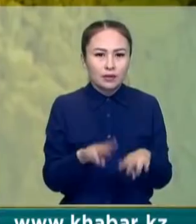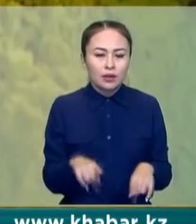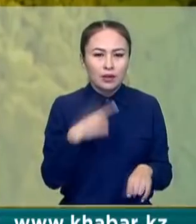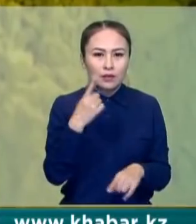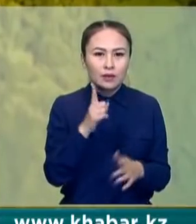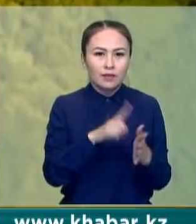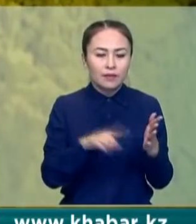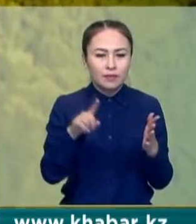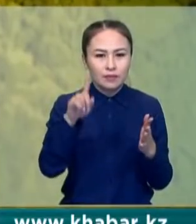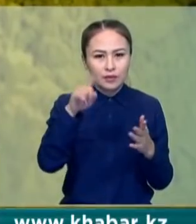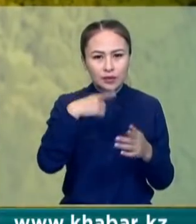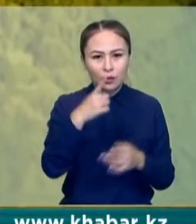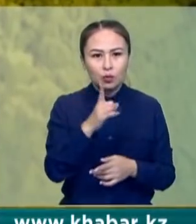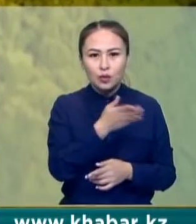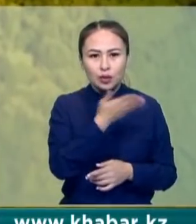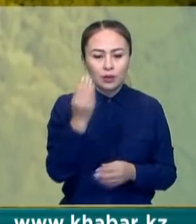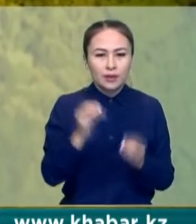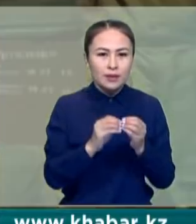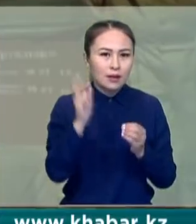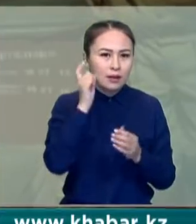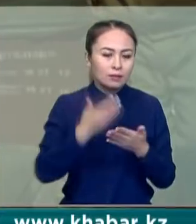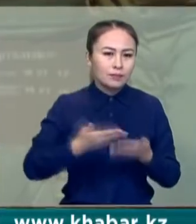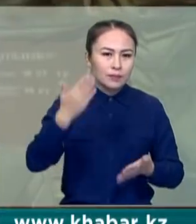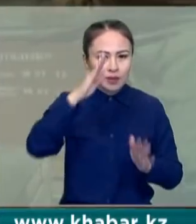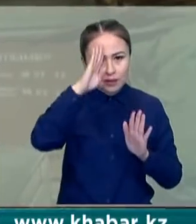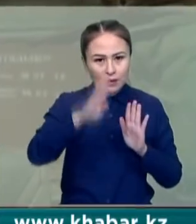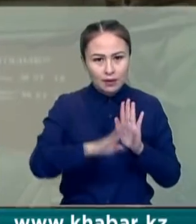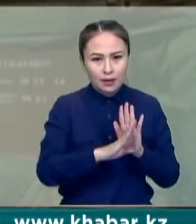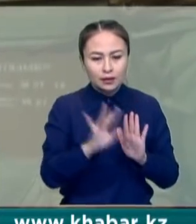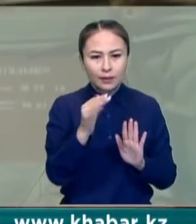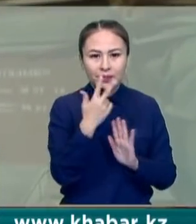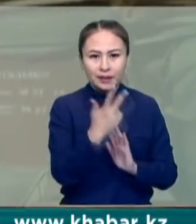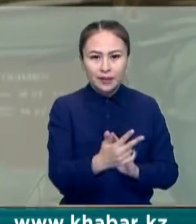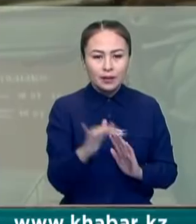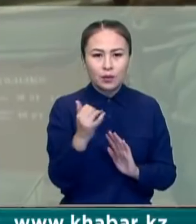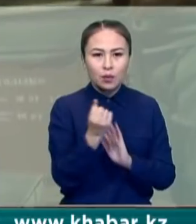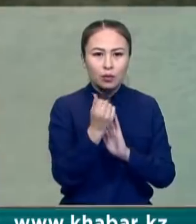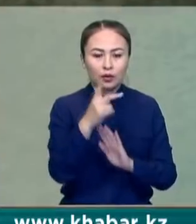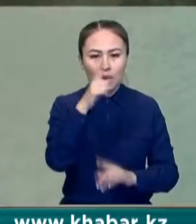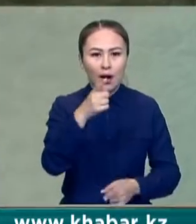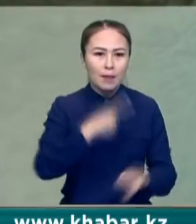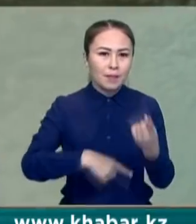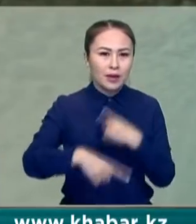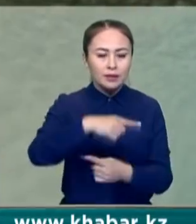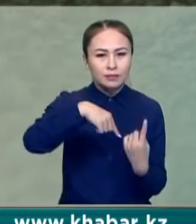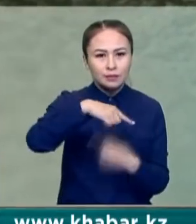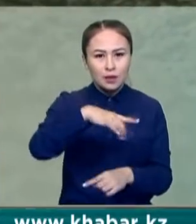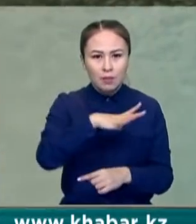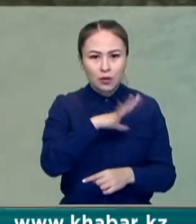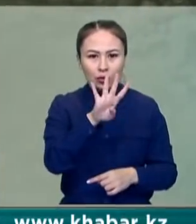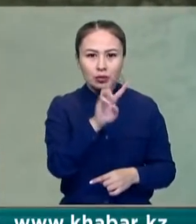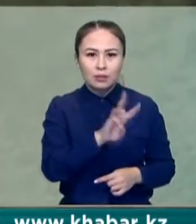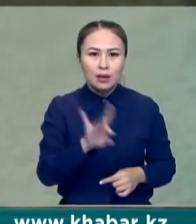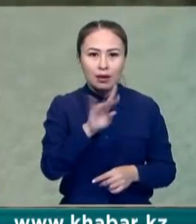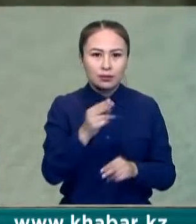екеніне сендірді. Осыдан 10 жыл бұрынғы үш қоймасымен 13 уран кеніші қайта өңделіп, осы мақсатқа 4 миллиард